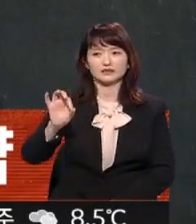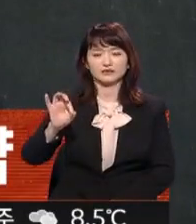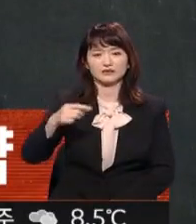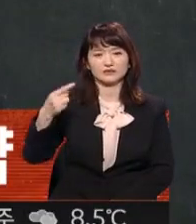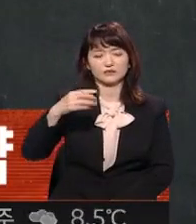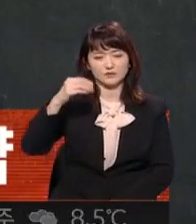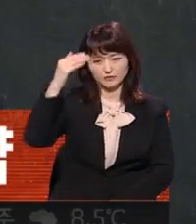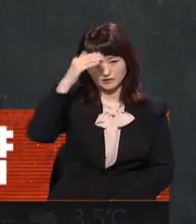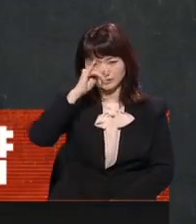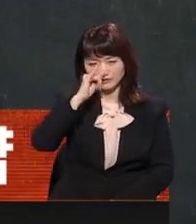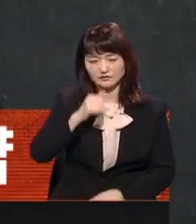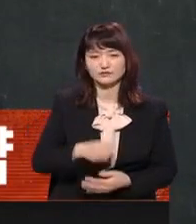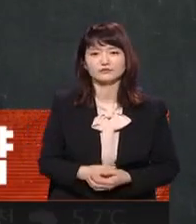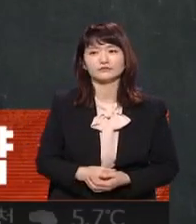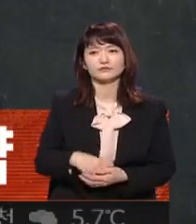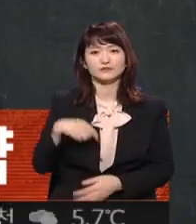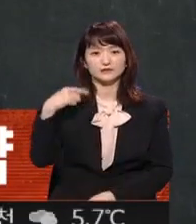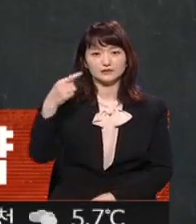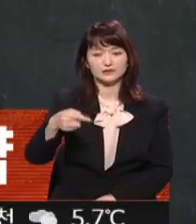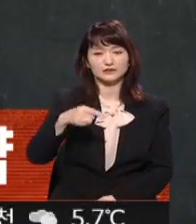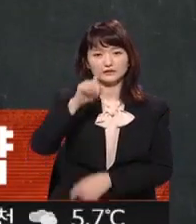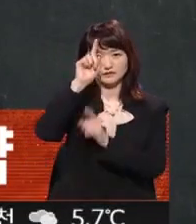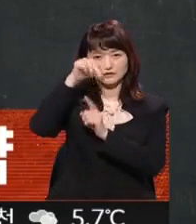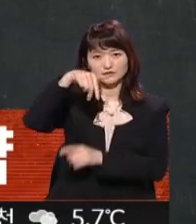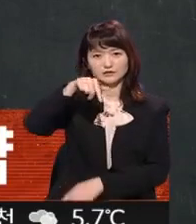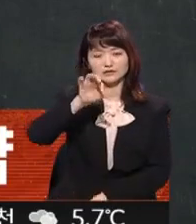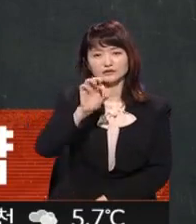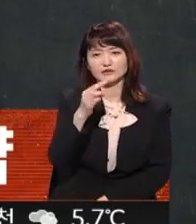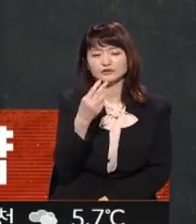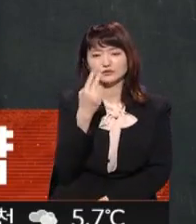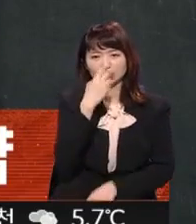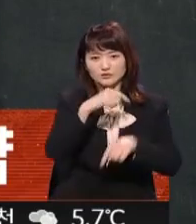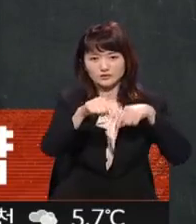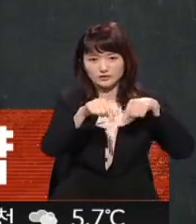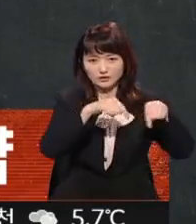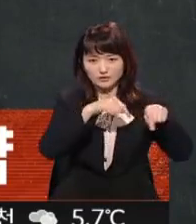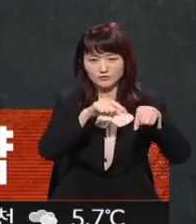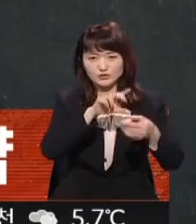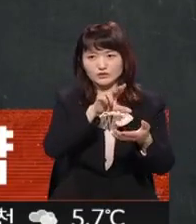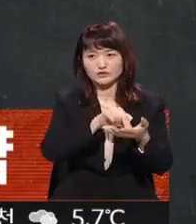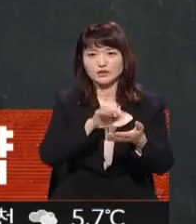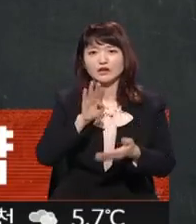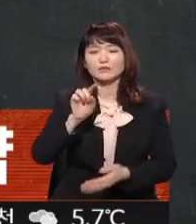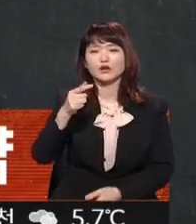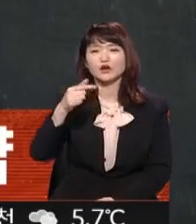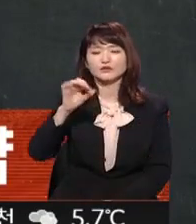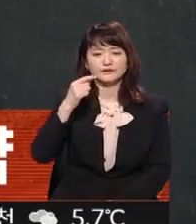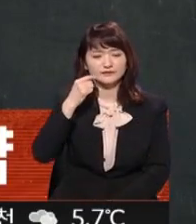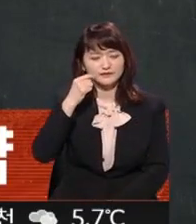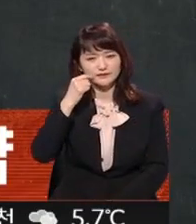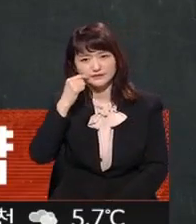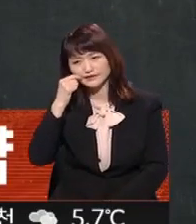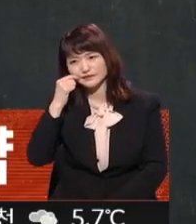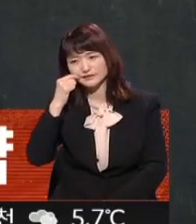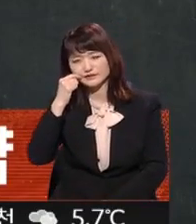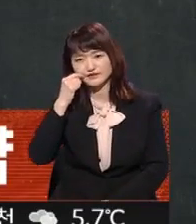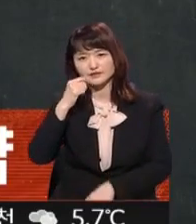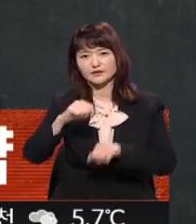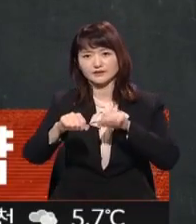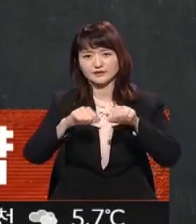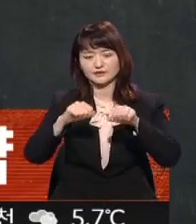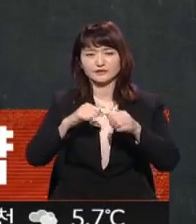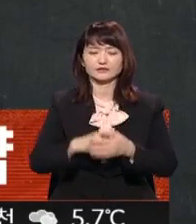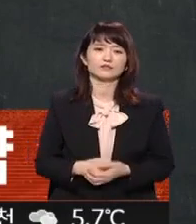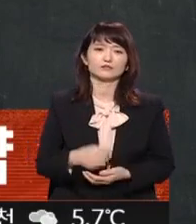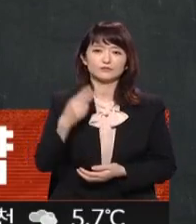나무주연상을 수상을 했고요 이후에 이창동 감독의 버닝에서 인상깊은 연기를 펼쳐서 지난 2018년에는 뉴욕타임즈가